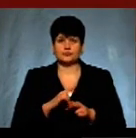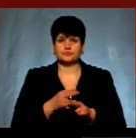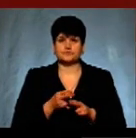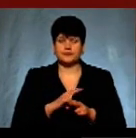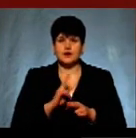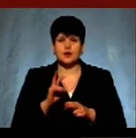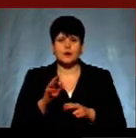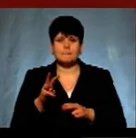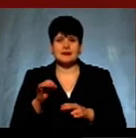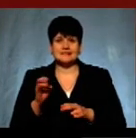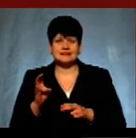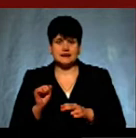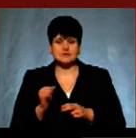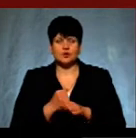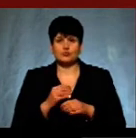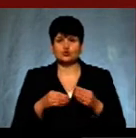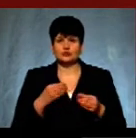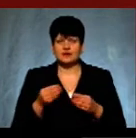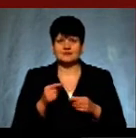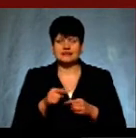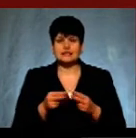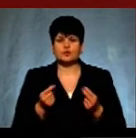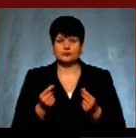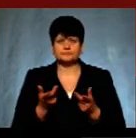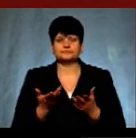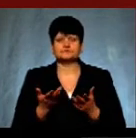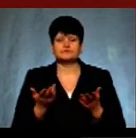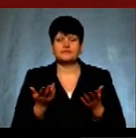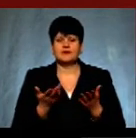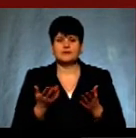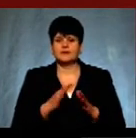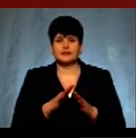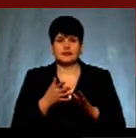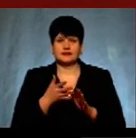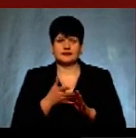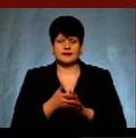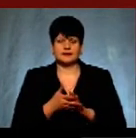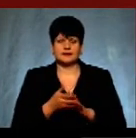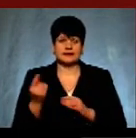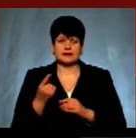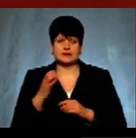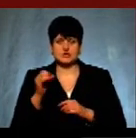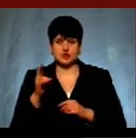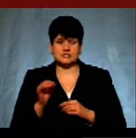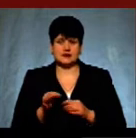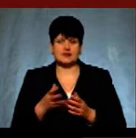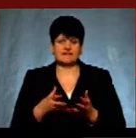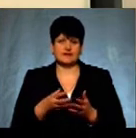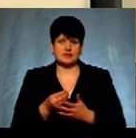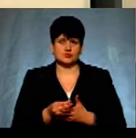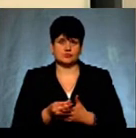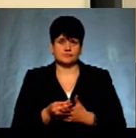компенсації роботодавцю за ті кошти, компенсувати, які він тратить на єдиний соціальний внесок.